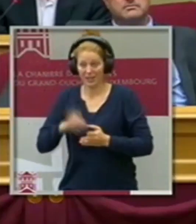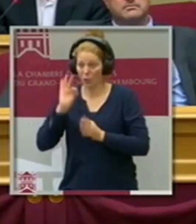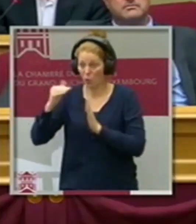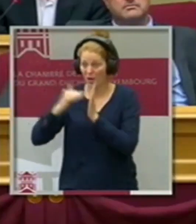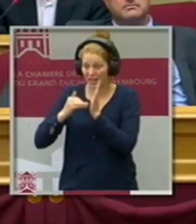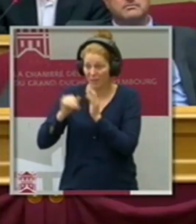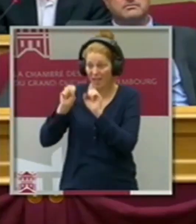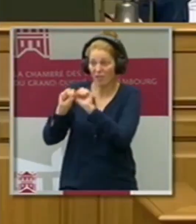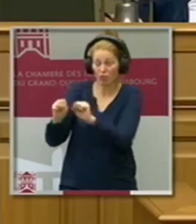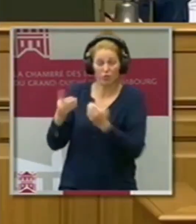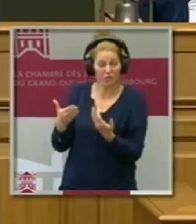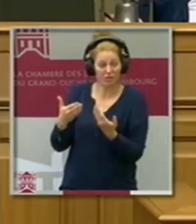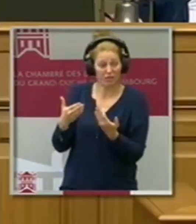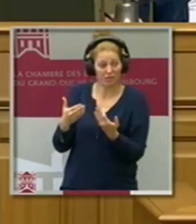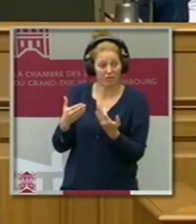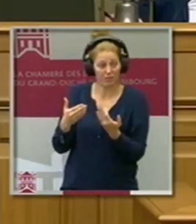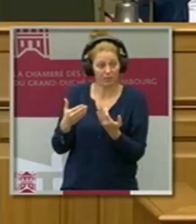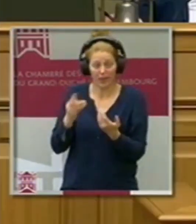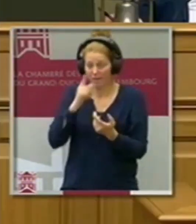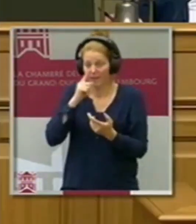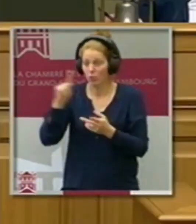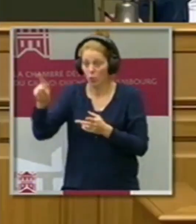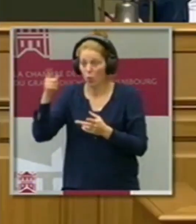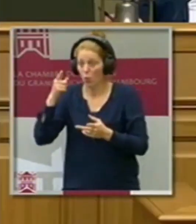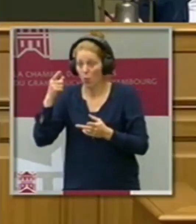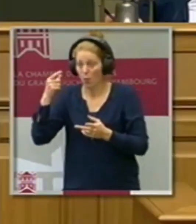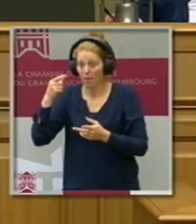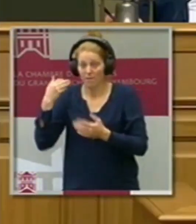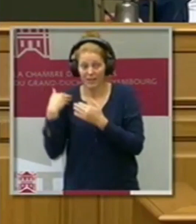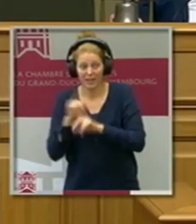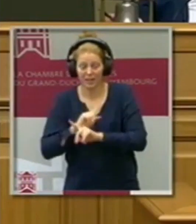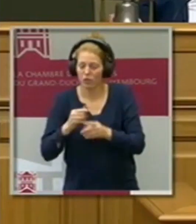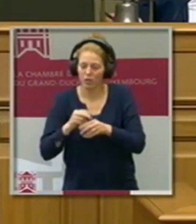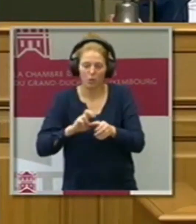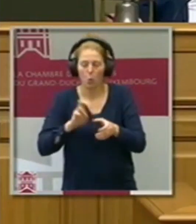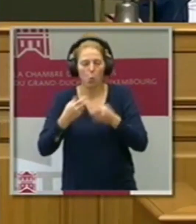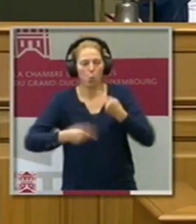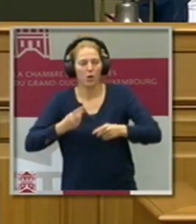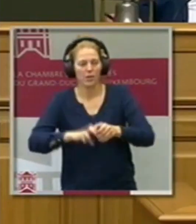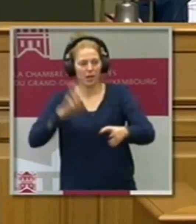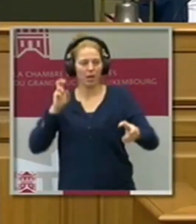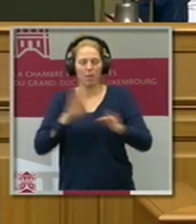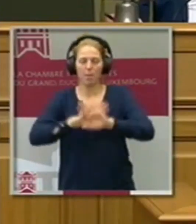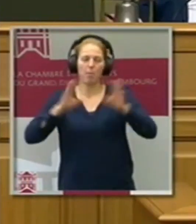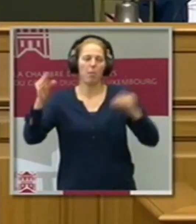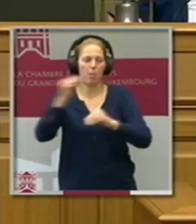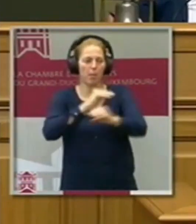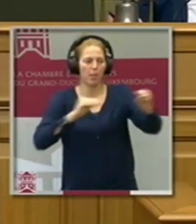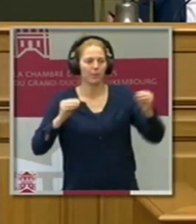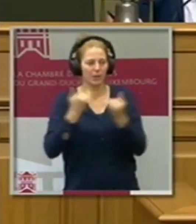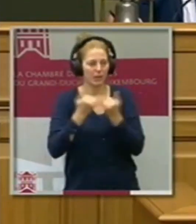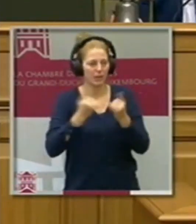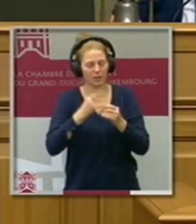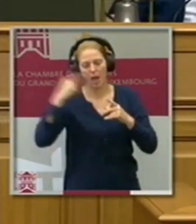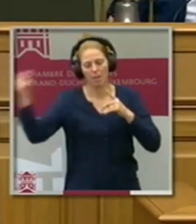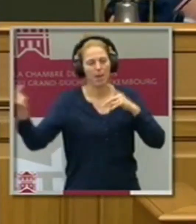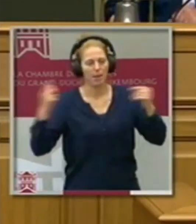der Politik nicht verdroht, dann zieht dich zurück aus der Politik. Wenn ich nur so. Alle, lass jetzt mal durch. Leg ihn raus.